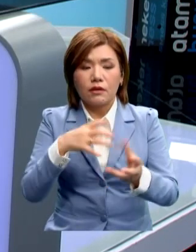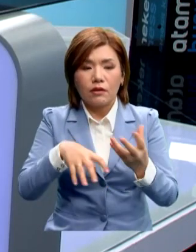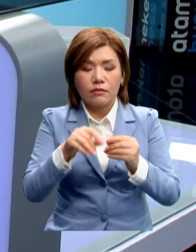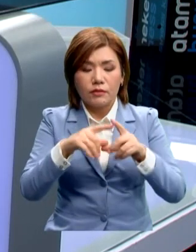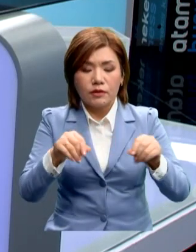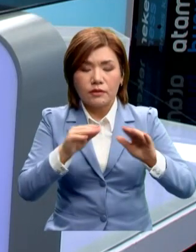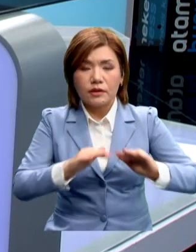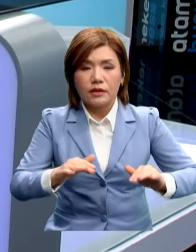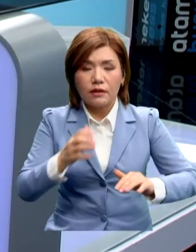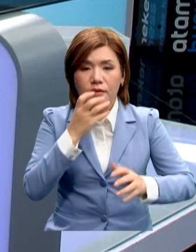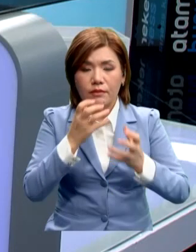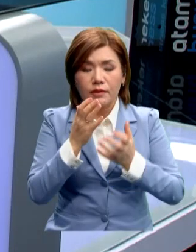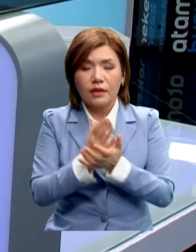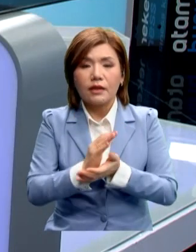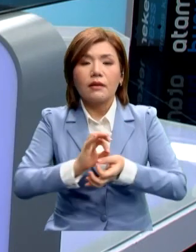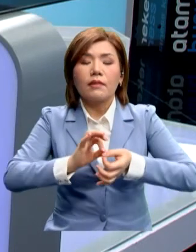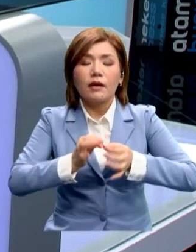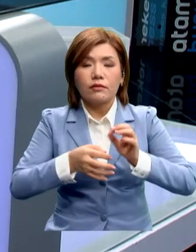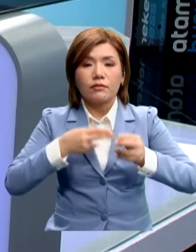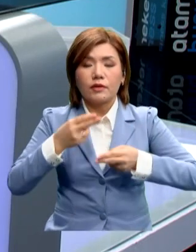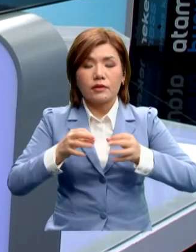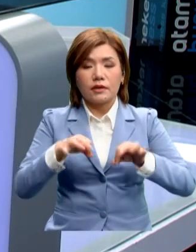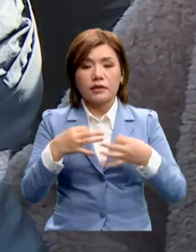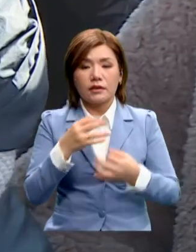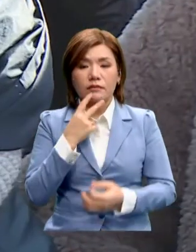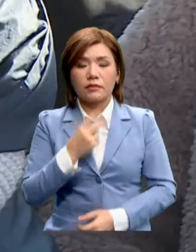үшін алаңдаған жұрттың жанайқайын тілші тарқатсын.